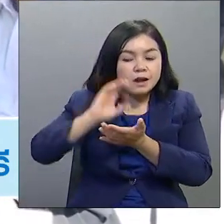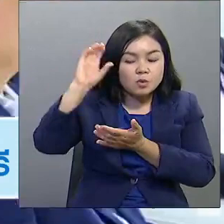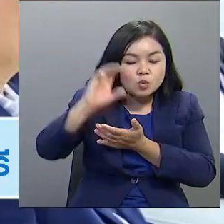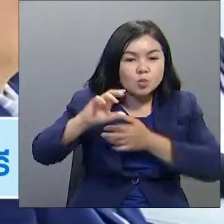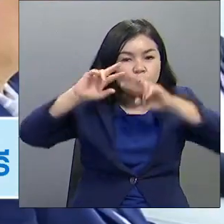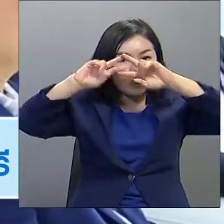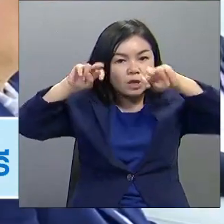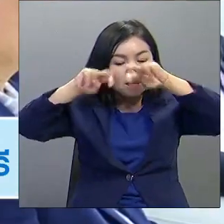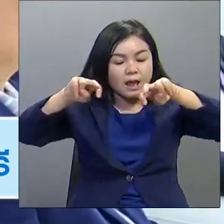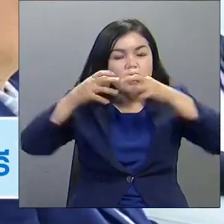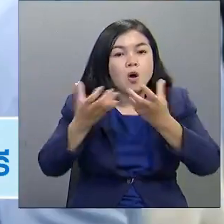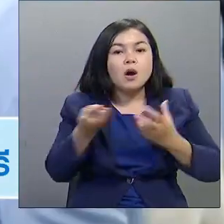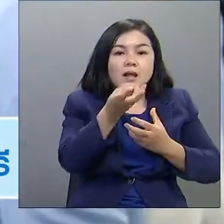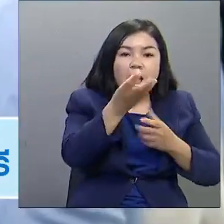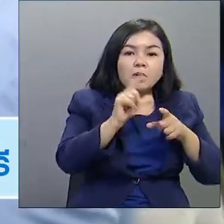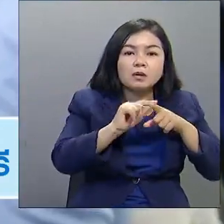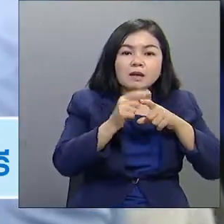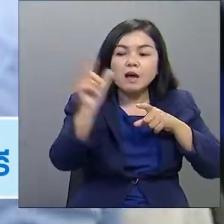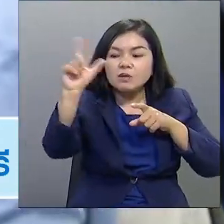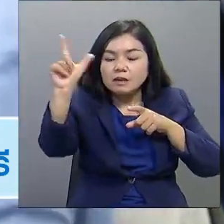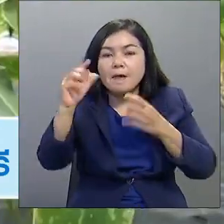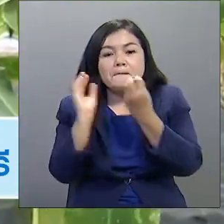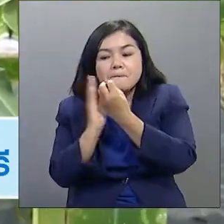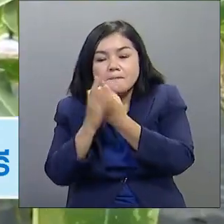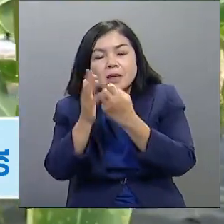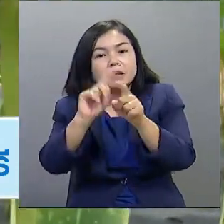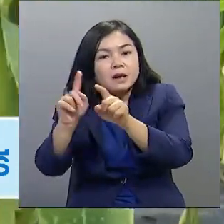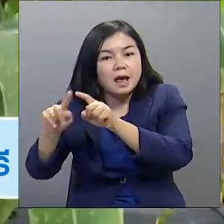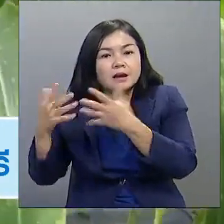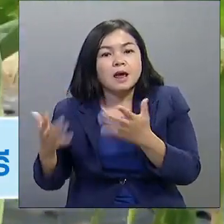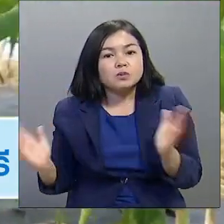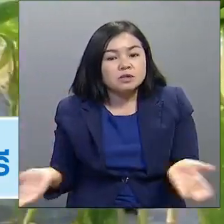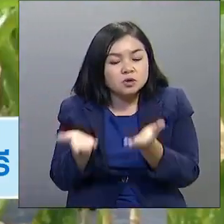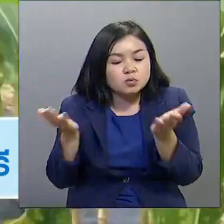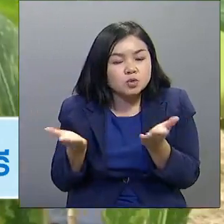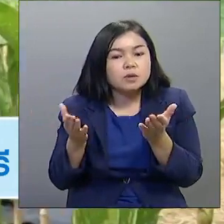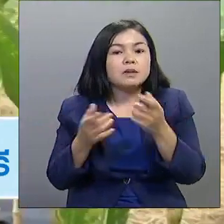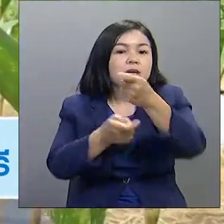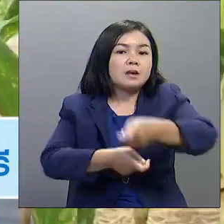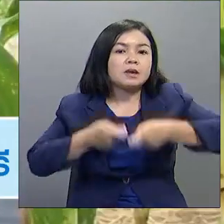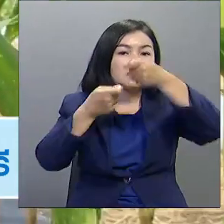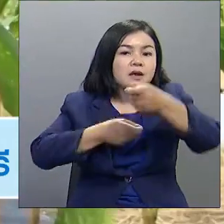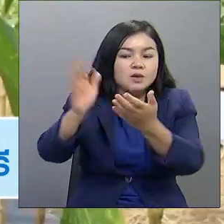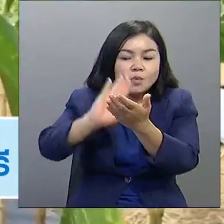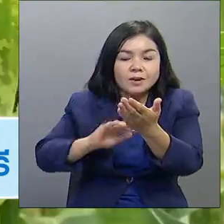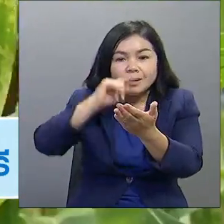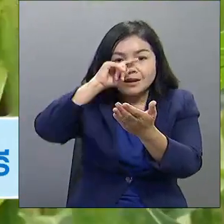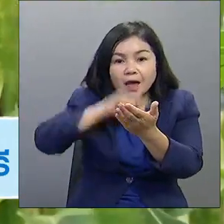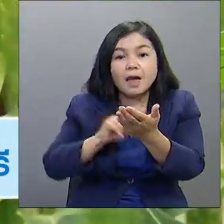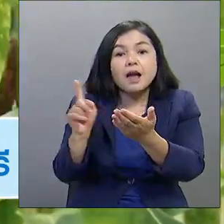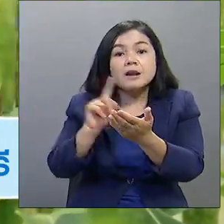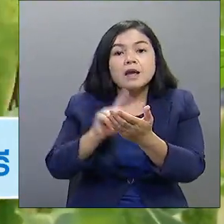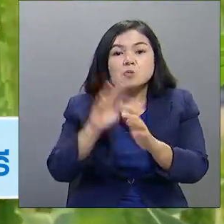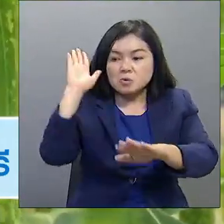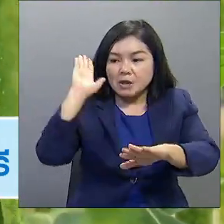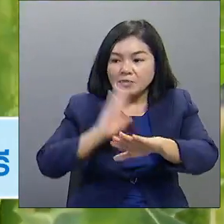และพัฒนาผลิตภัณฑ์ข้าวข้าวโพดและผักชนิดต่างๆรวมถึงมีการสนับสนุนยุทธศาสตร์การเกษตรของประเทศไทยเพื่อที่จะยกระดับความส